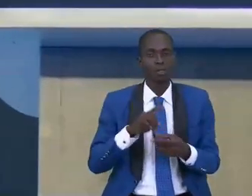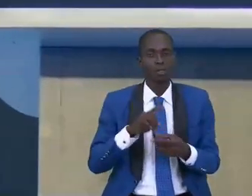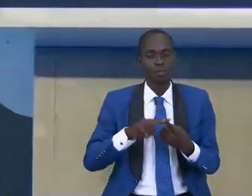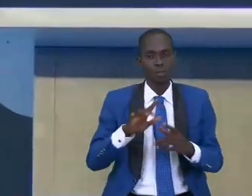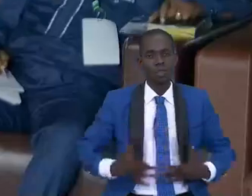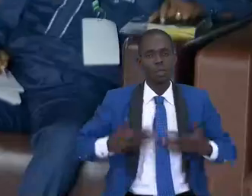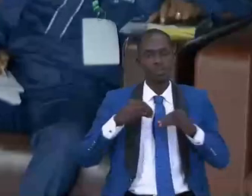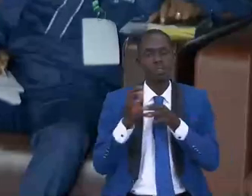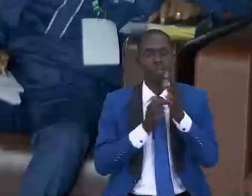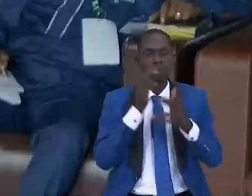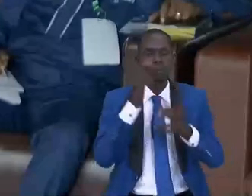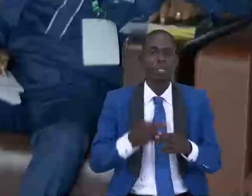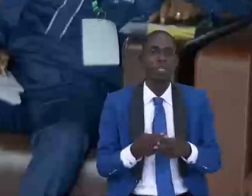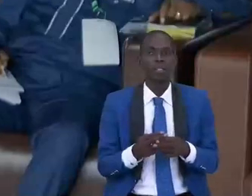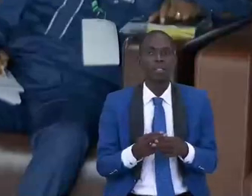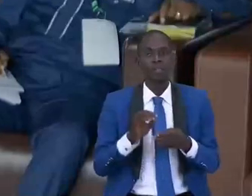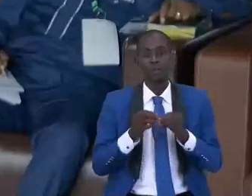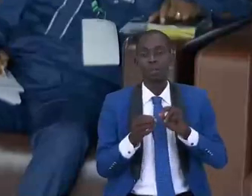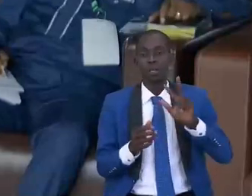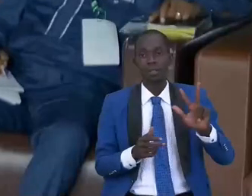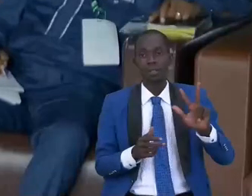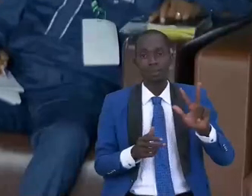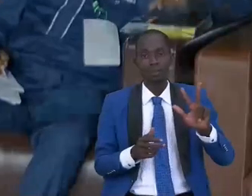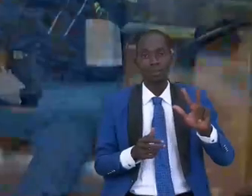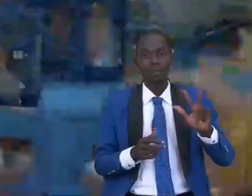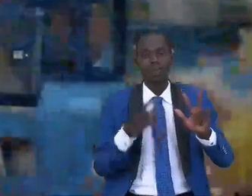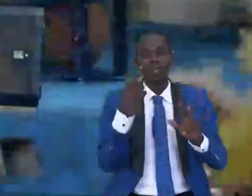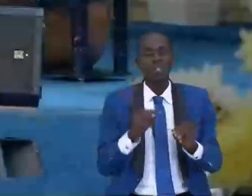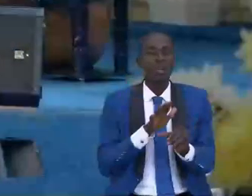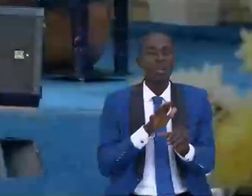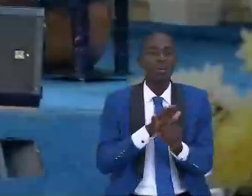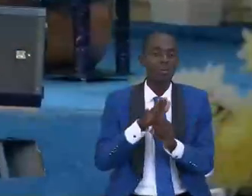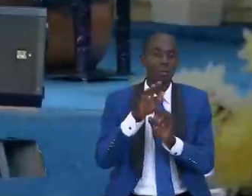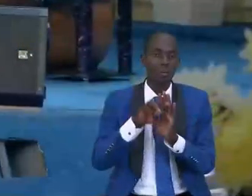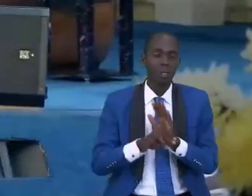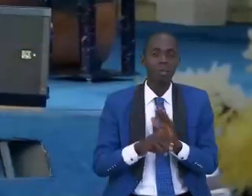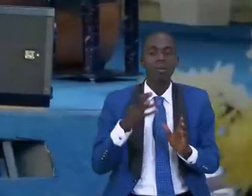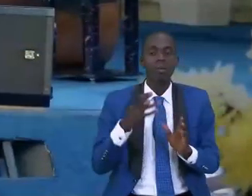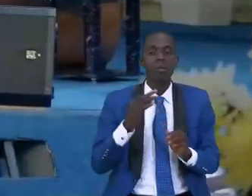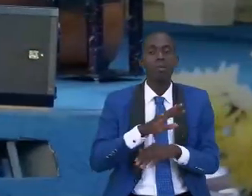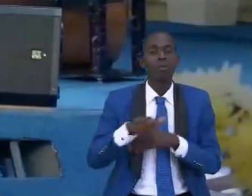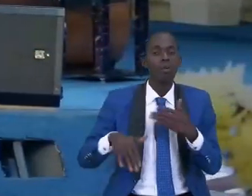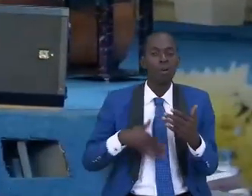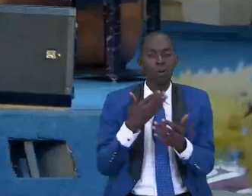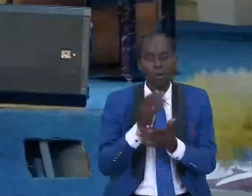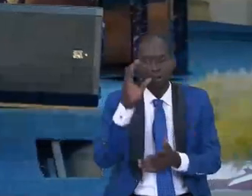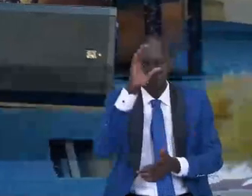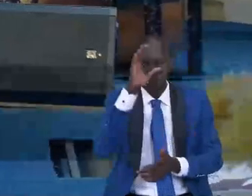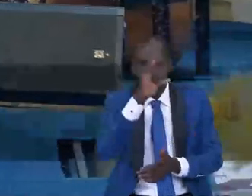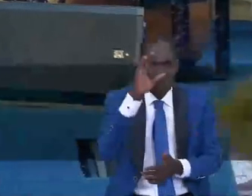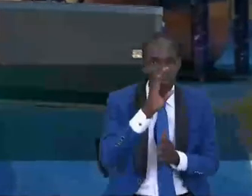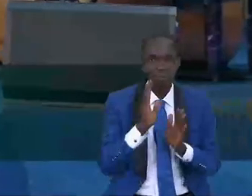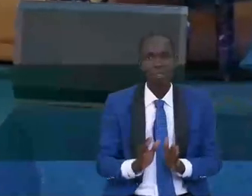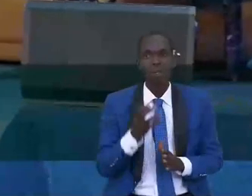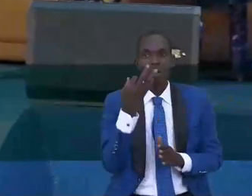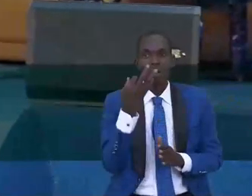une nouvelle joie dans la famille au nom de Jésus-Christ. Troisième partie, c'est l'accomplissement pour tout. Ceux